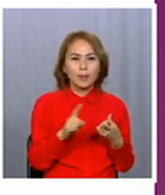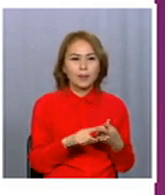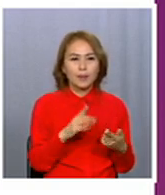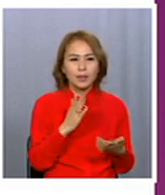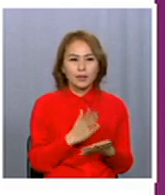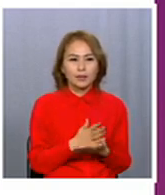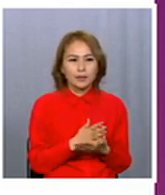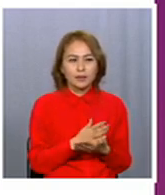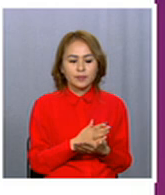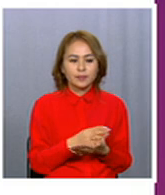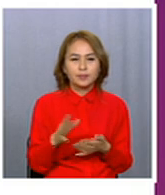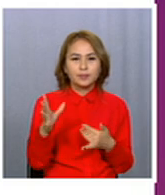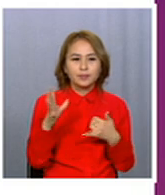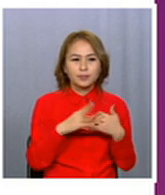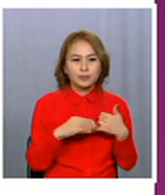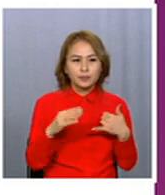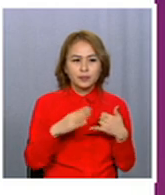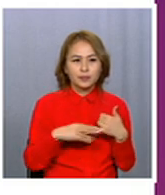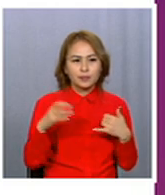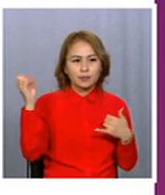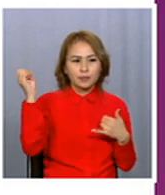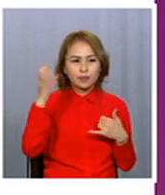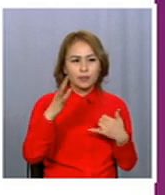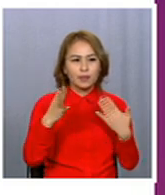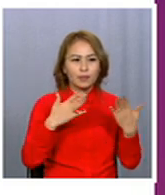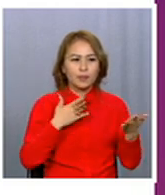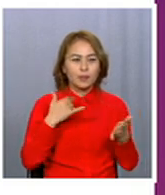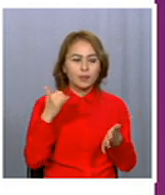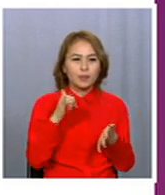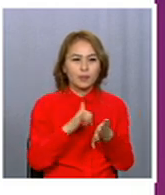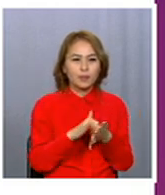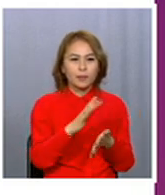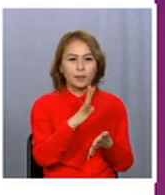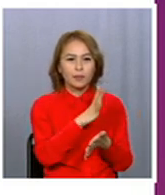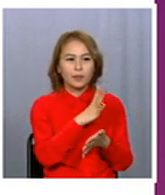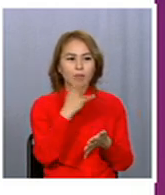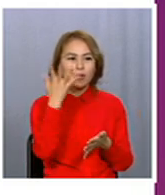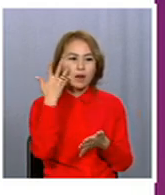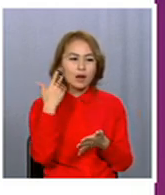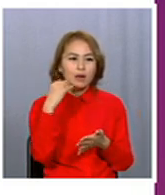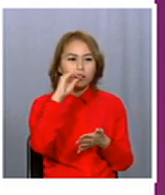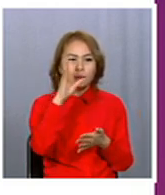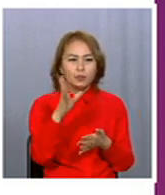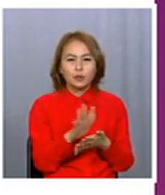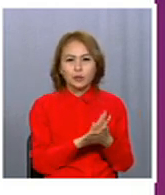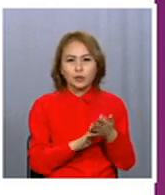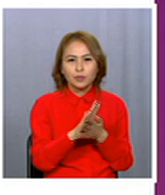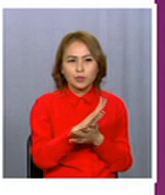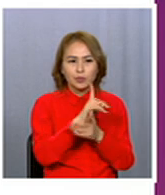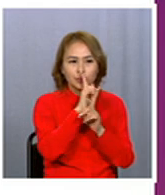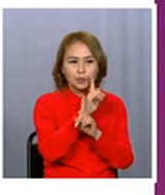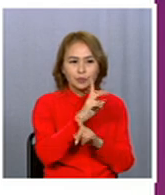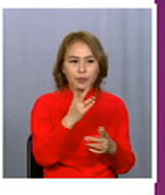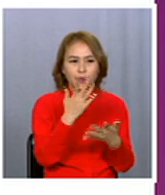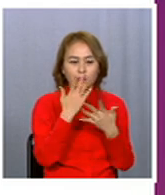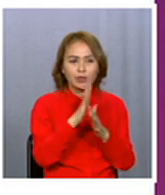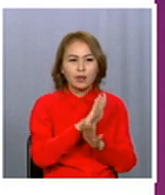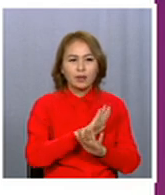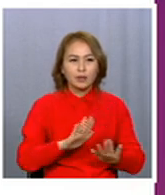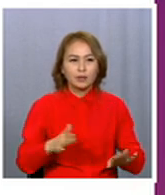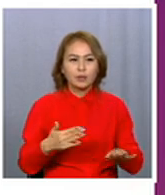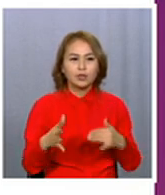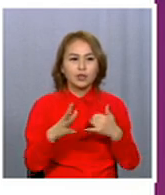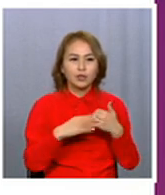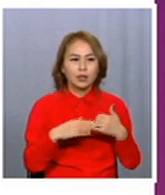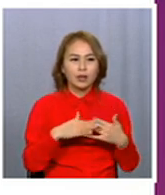отыруына байланысты. Жер мен күн арасында орналасқан кезде ай мүлдем көрінбейді. Ал енді